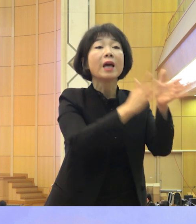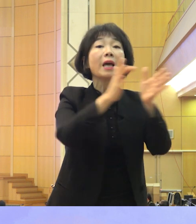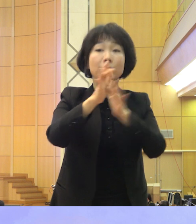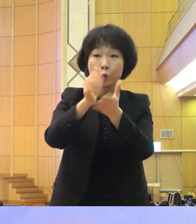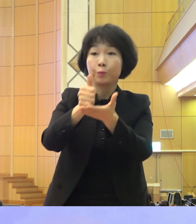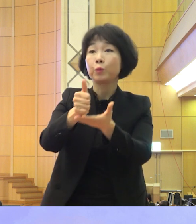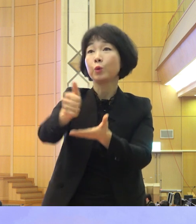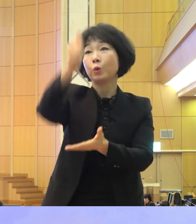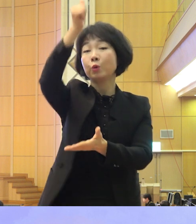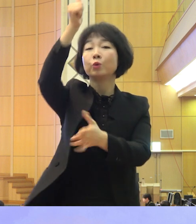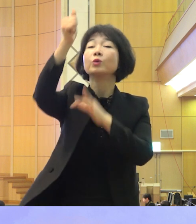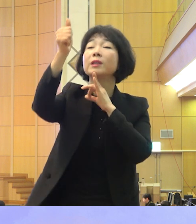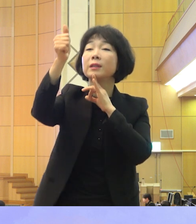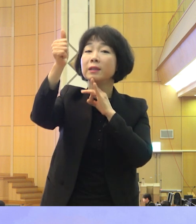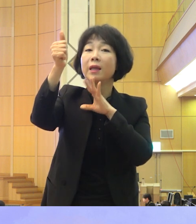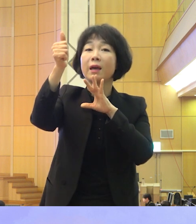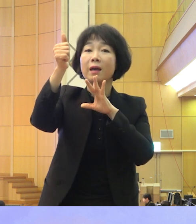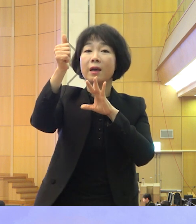오직